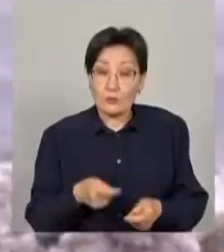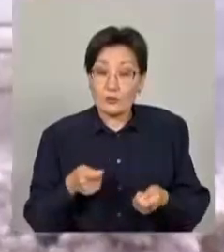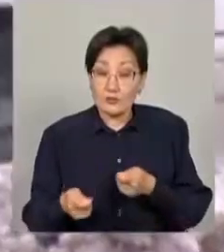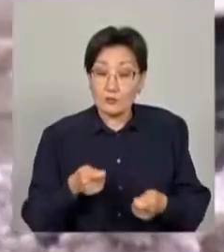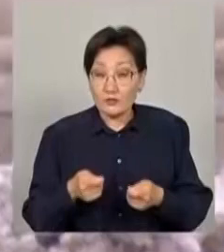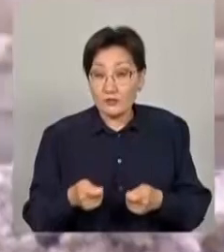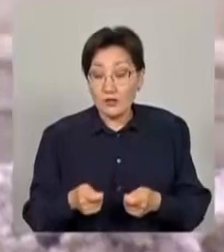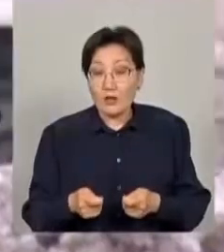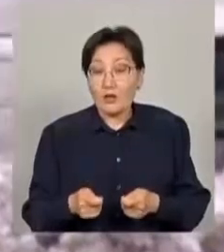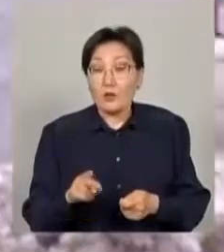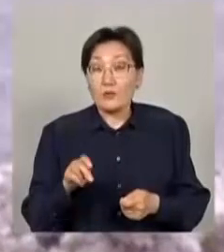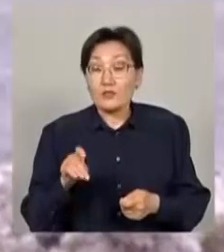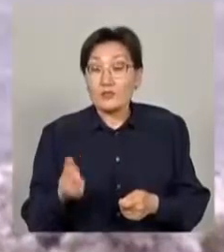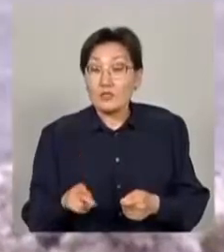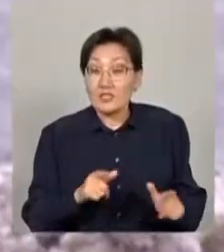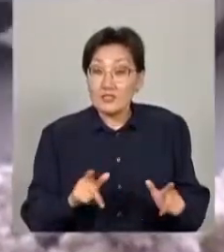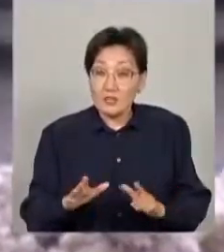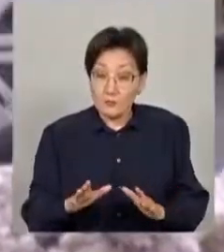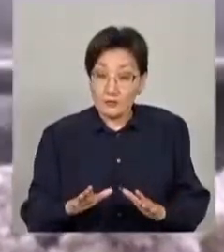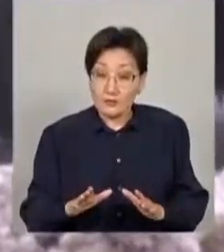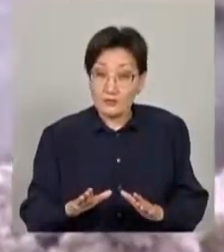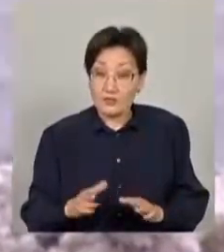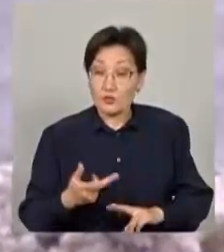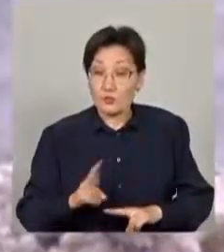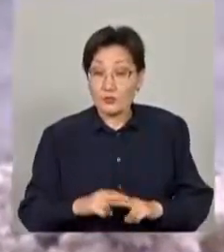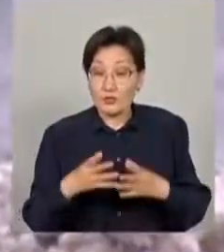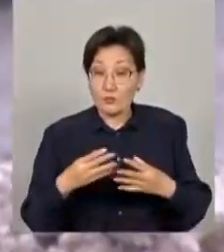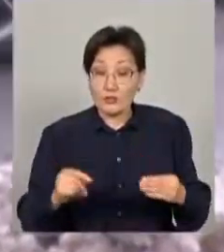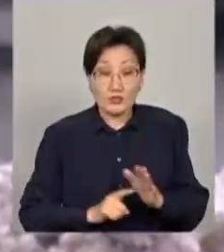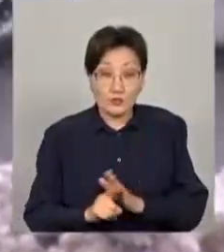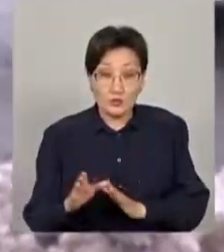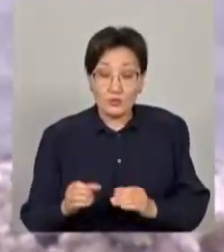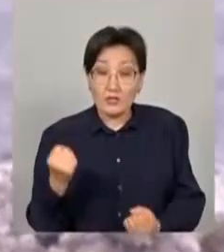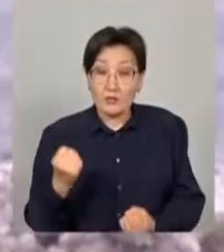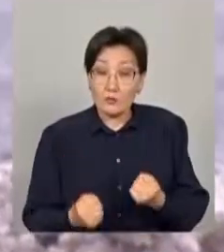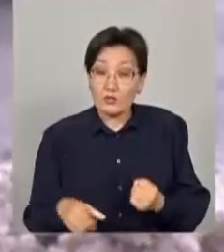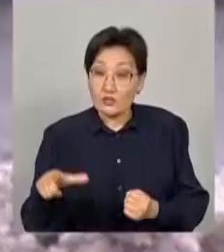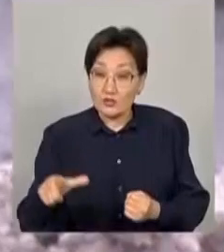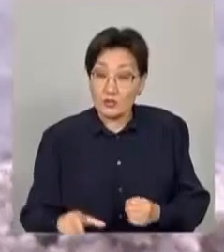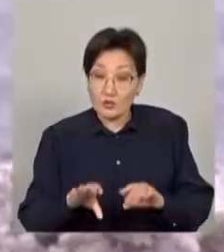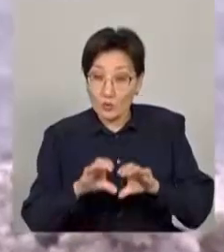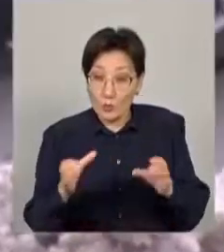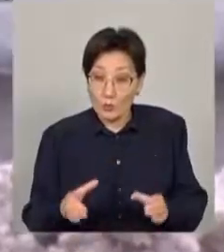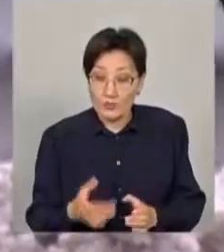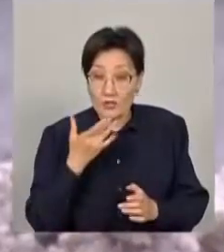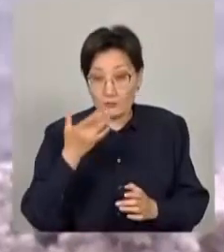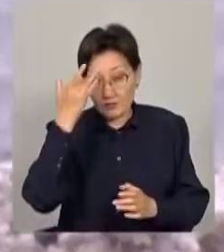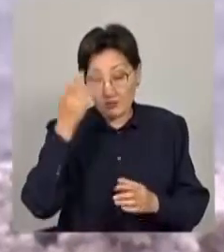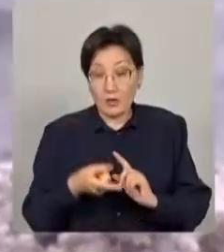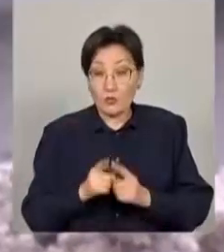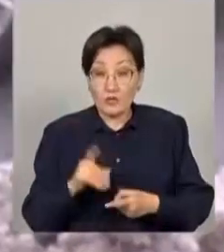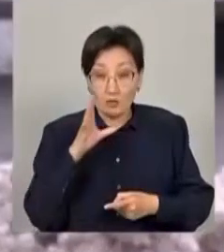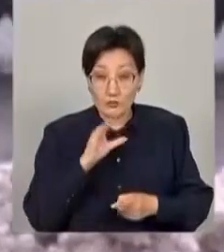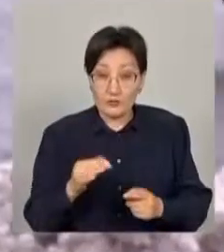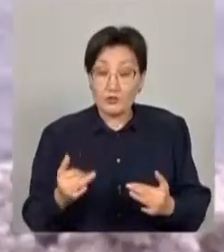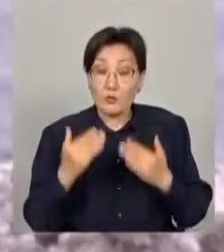Астанақтар бақырып келген бес қонаққа дайын болмаған көрінеді. Себебі көктем шықпай жатып, көлік жүргізушілері дөңгелектерін жаздыққа ауыстырып тастаған.